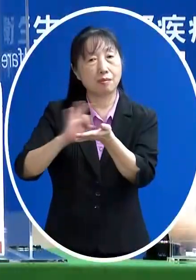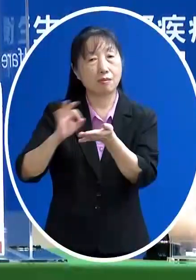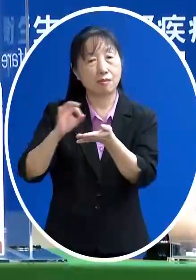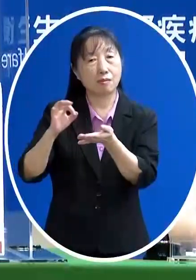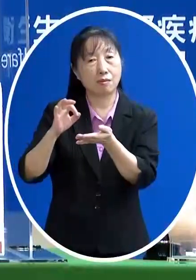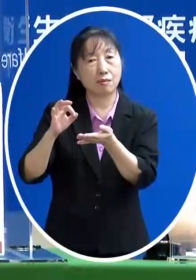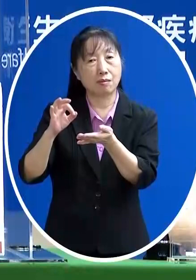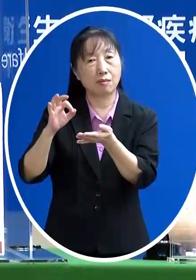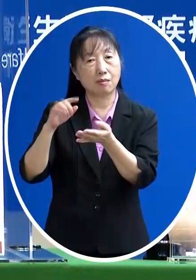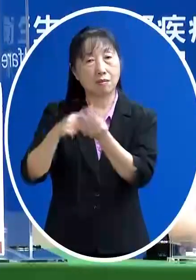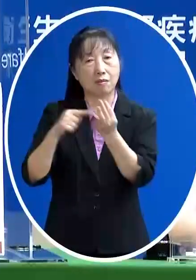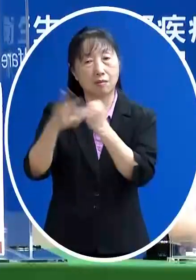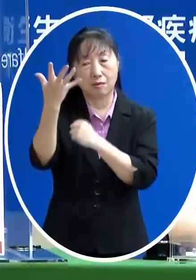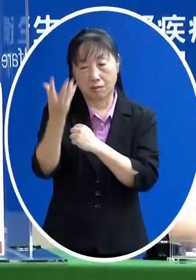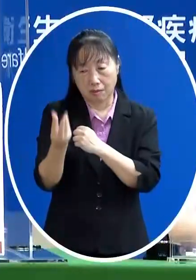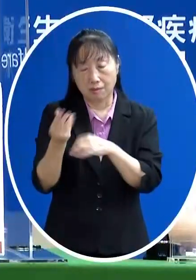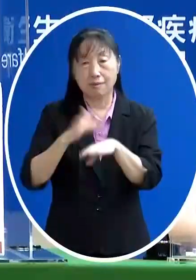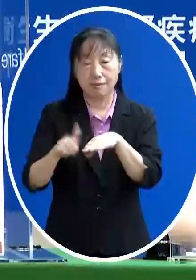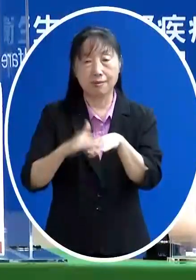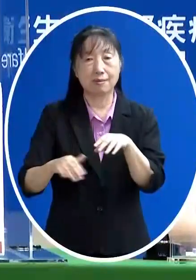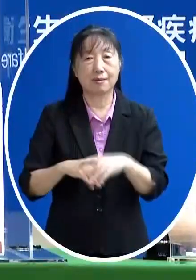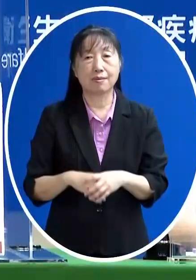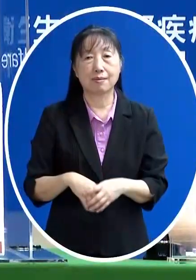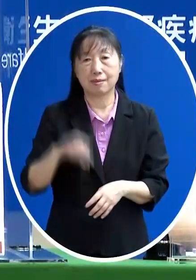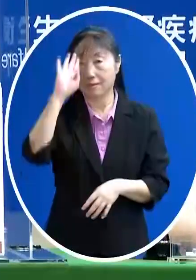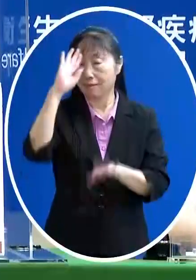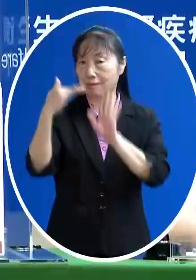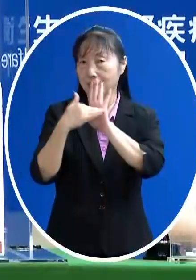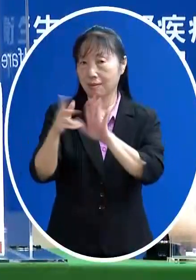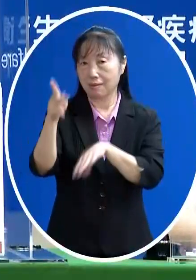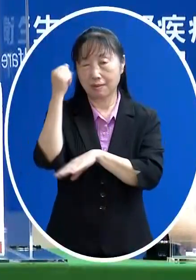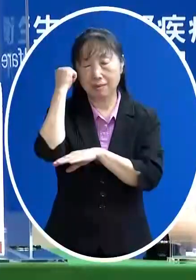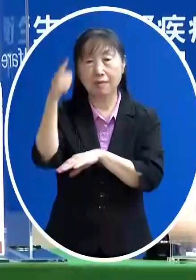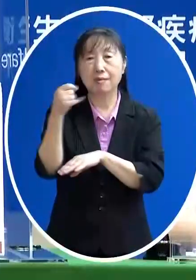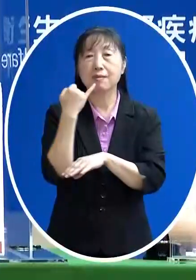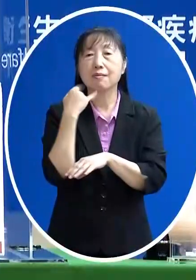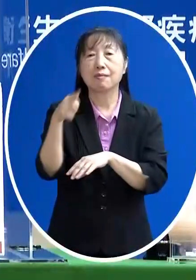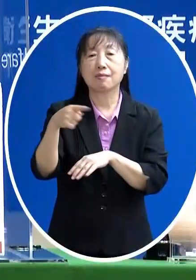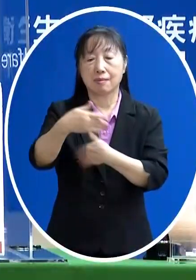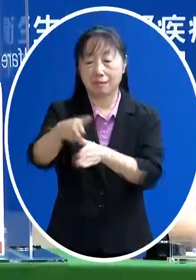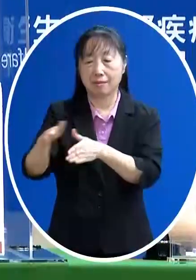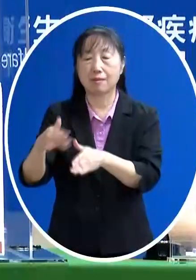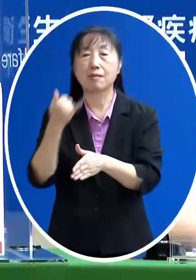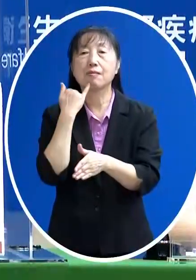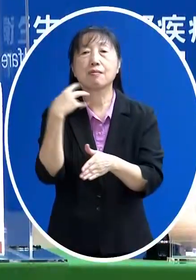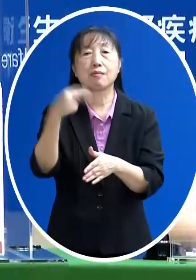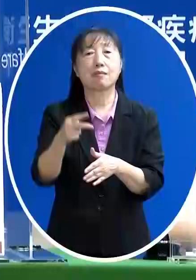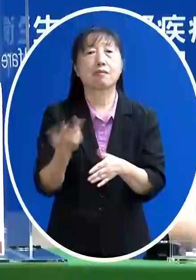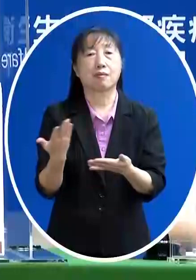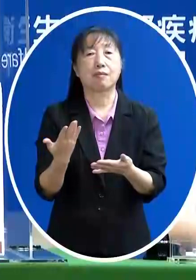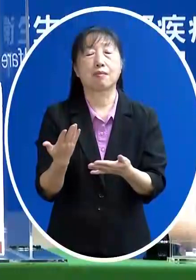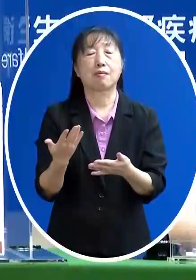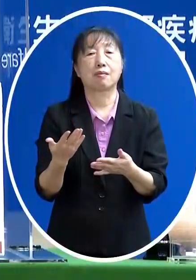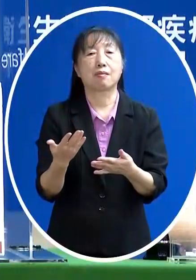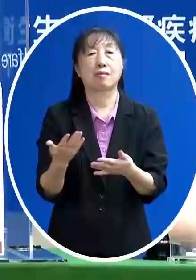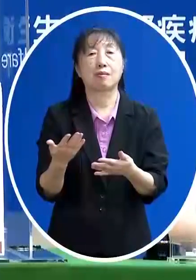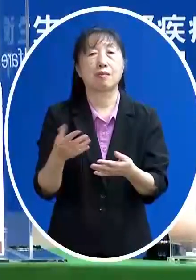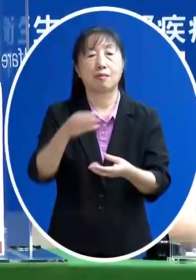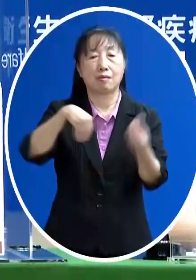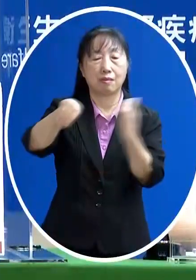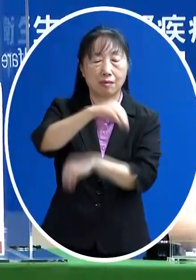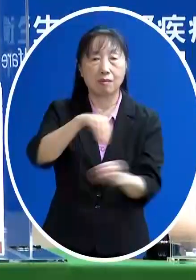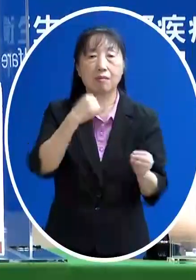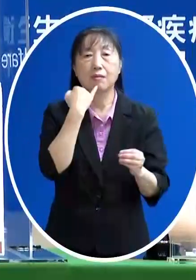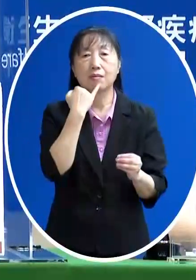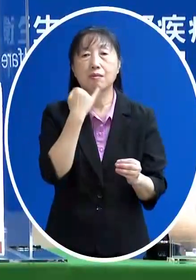求会下降，那也就是说我们的这个防疫旅馆空间可以再释放出来。那我们预计是实施大概2周哈